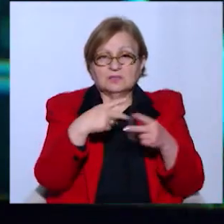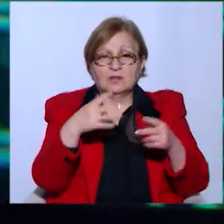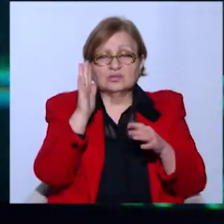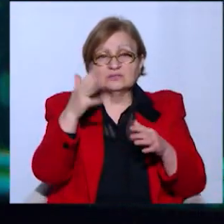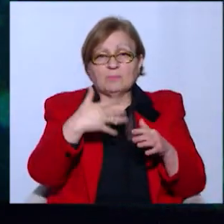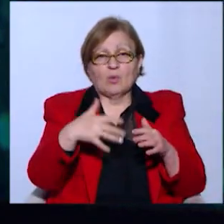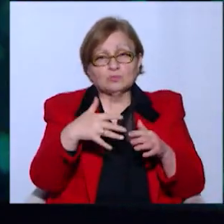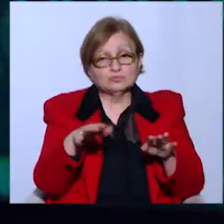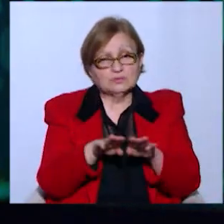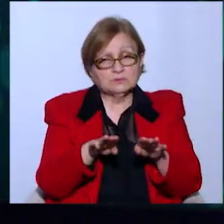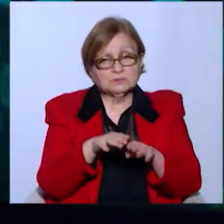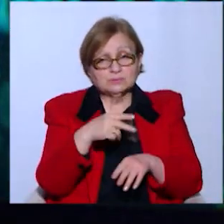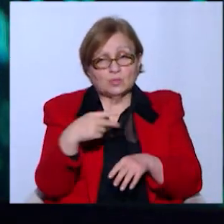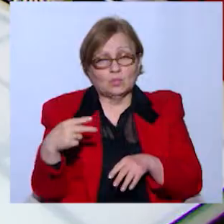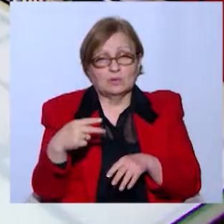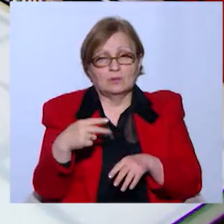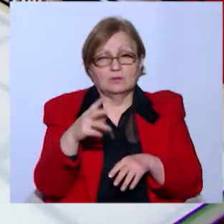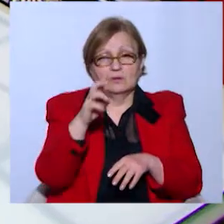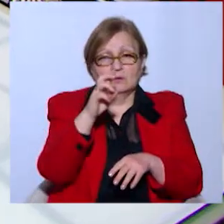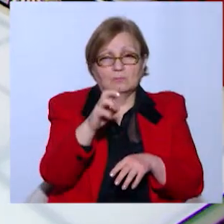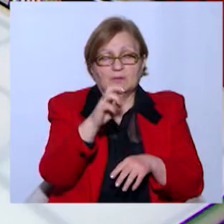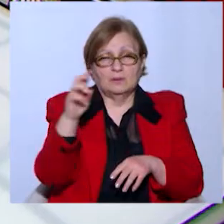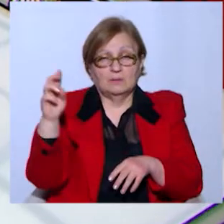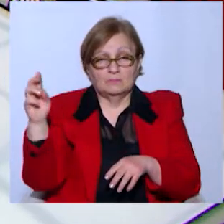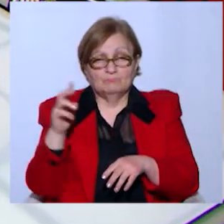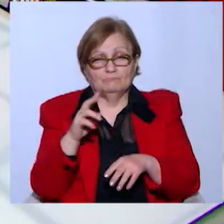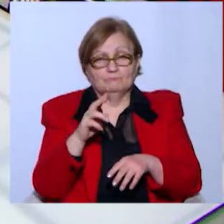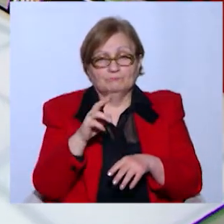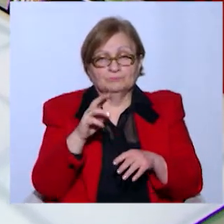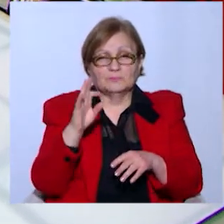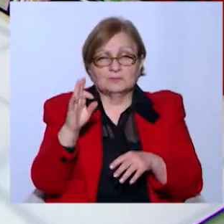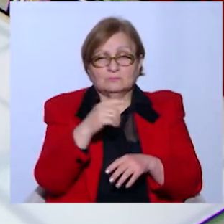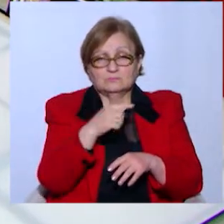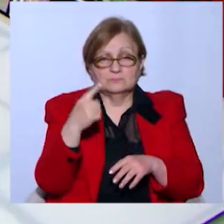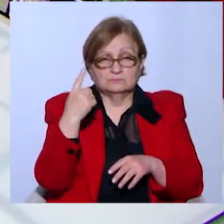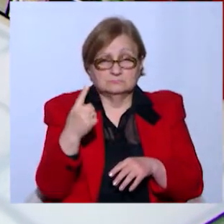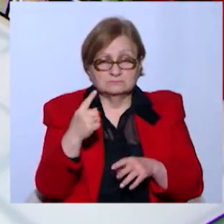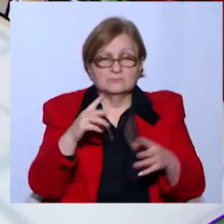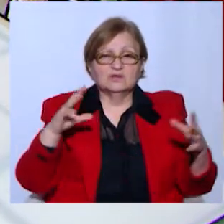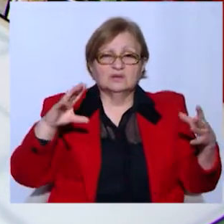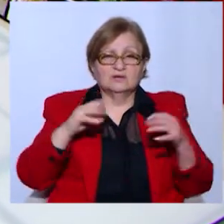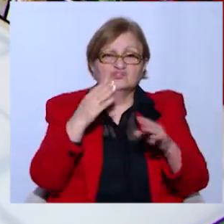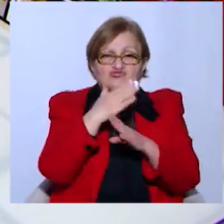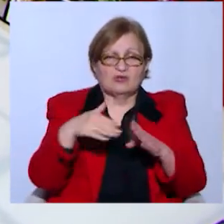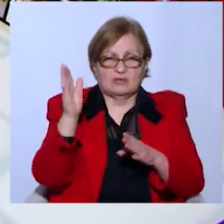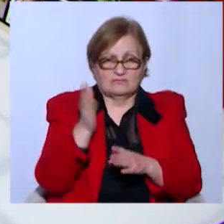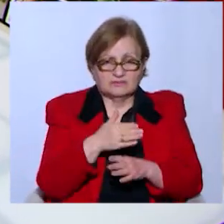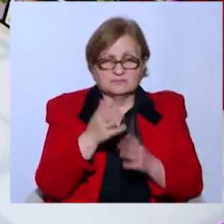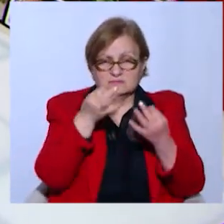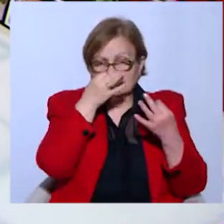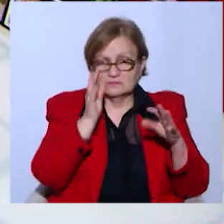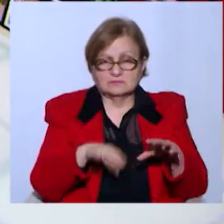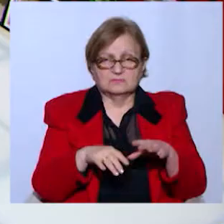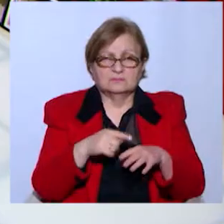50-ის ტოლი უნდა იყოს. შეფარდებისას B-ერთები და Q-1 ნიშნელები შეიკვეცება და დარჩება ეგეთი რაღაც.